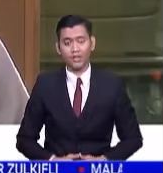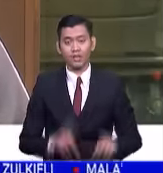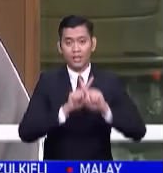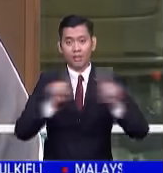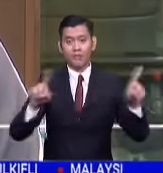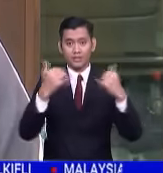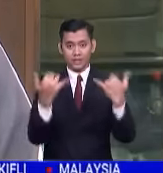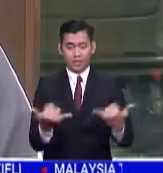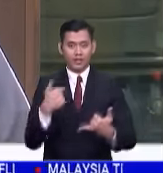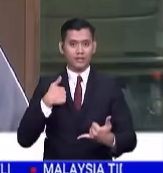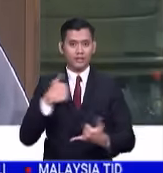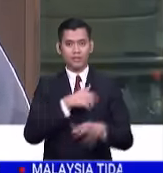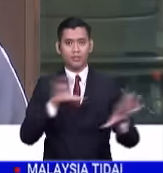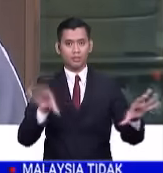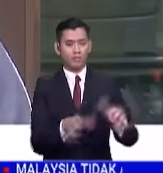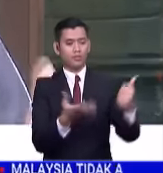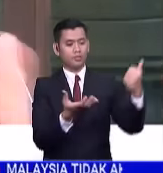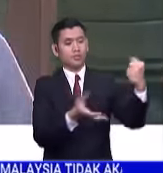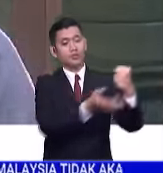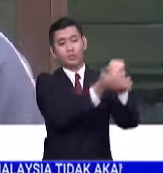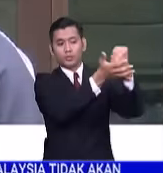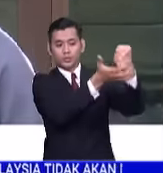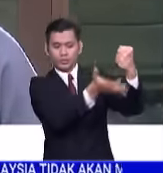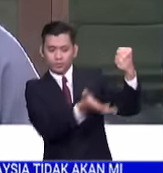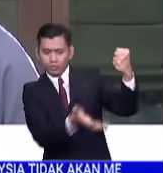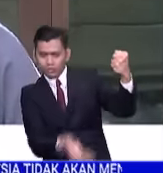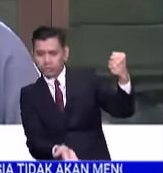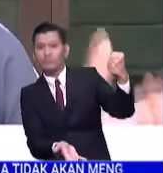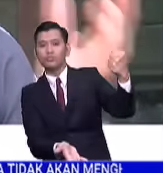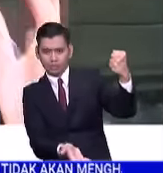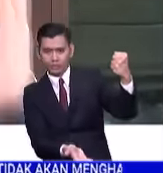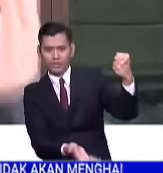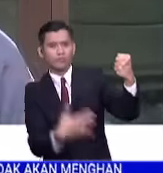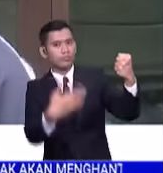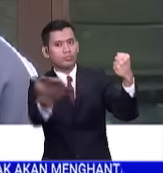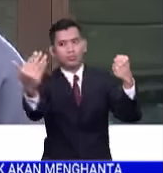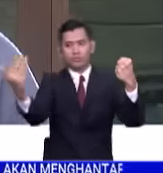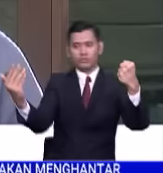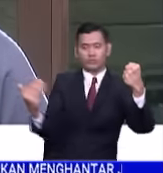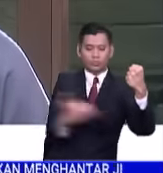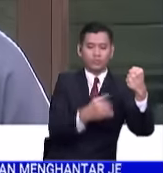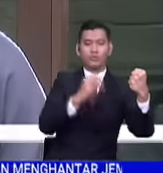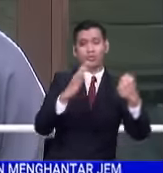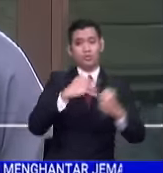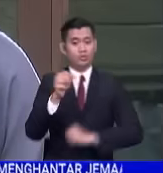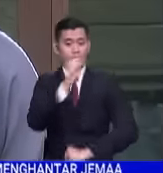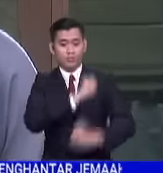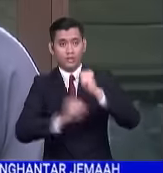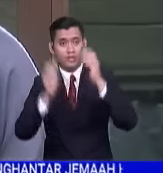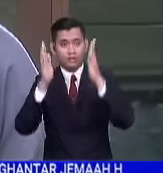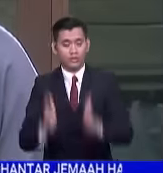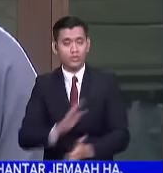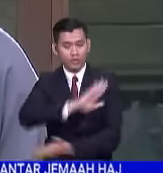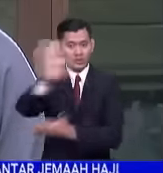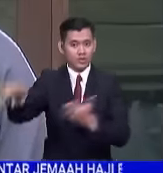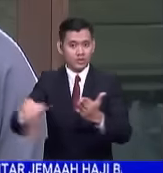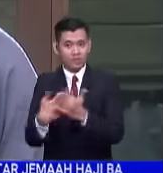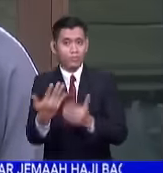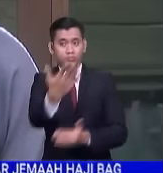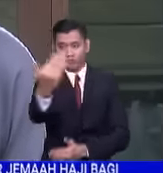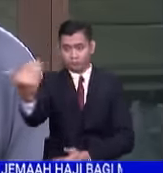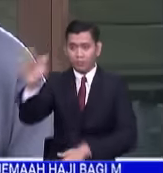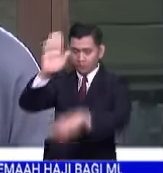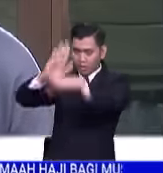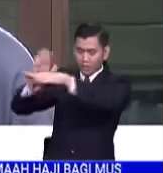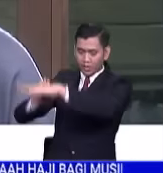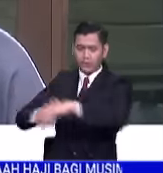Tapi kali ini kita buat untuk kita kumpulkan semua golongan artis kalau bolehlah. Kawan-kawan artis